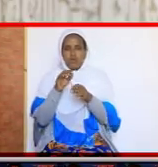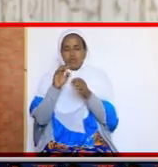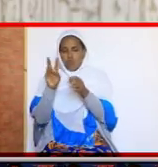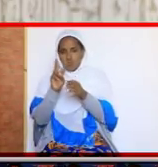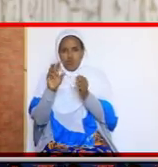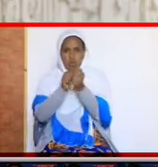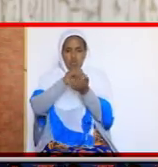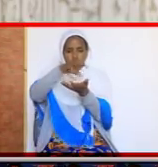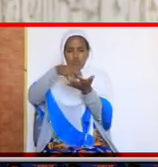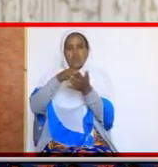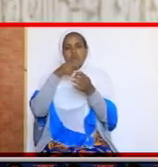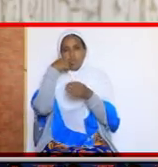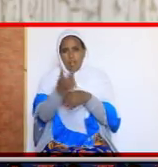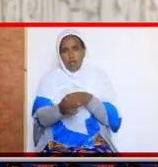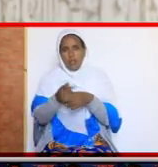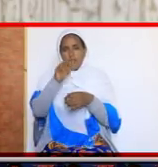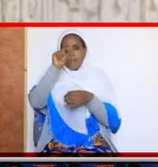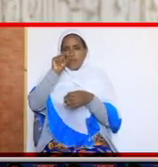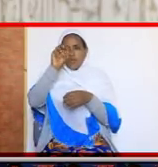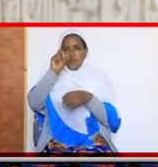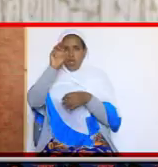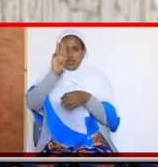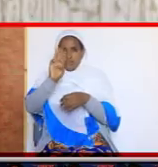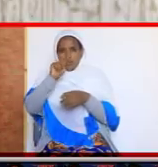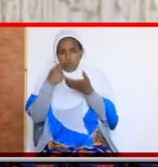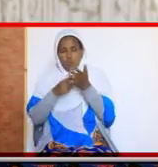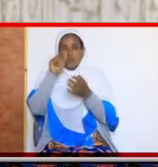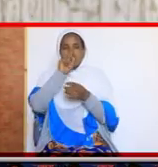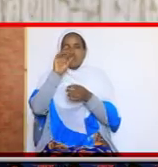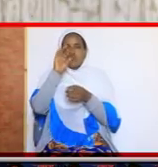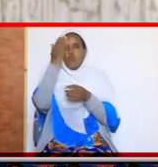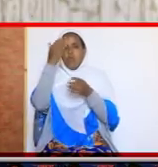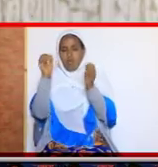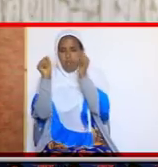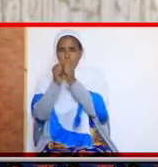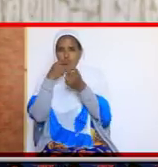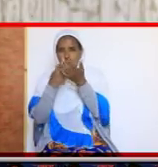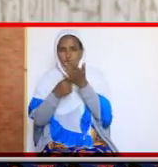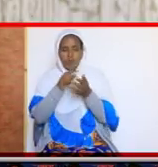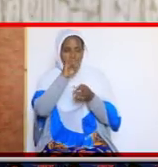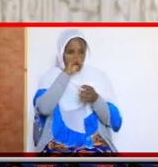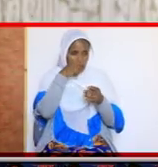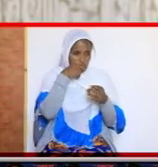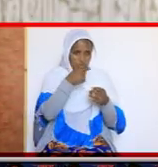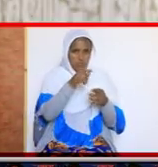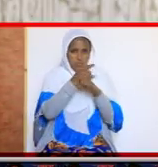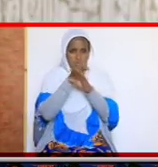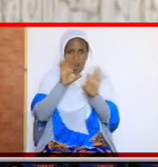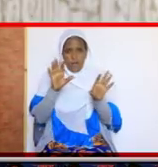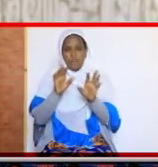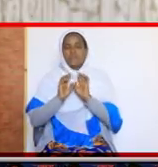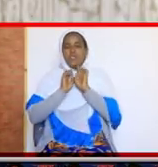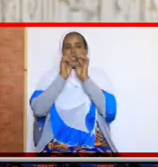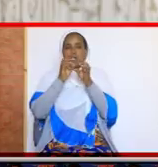ምዕራፍ ብቻውን ሳይሆን ከጾመ ድጓው ጋር እየተቀላቀለ ነው የሚባለው። መዋሲትም የሚባለው እንደዚሁ ከድጓው ጋር ነው። እዝል አቡን ሳይባል መዋሲት